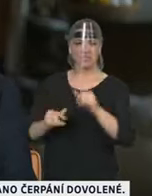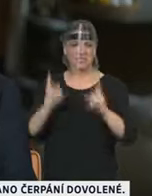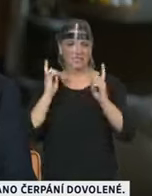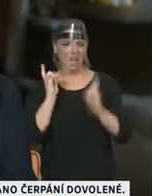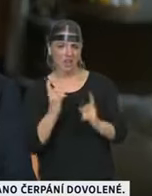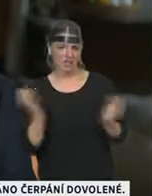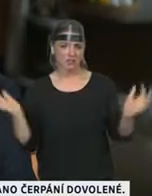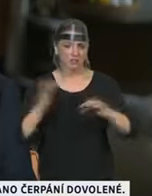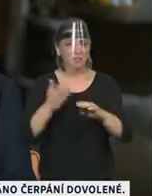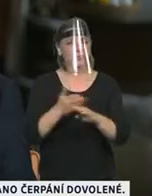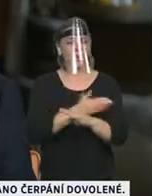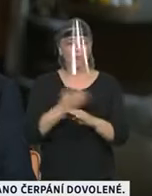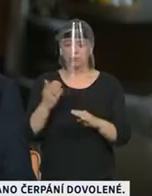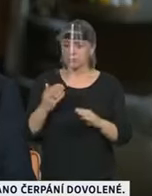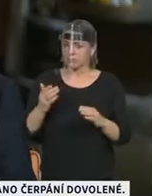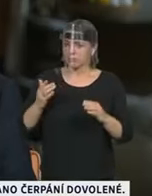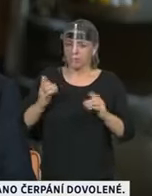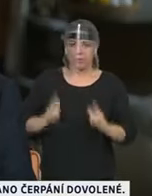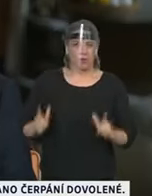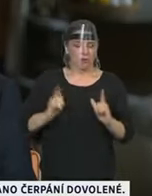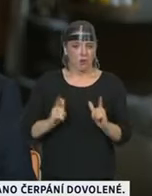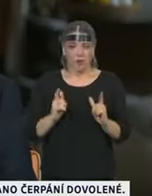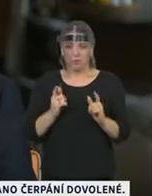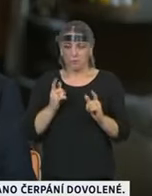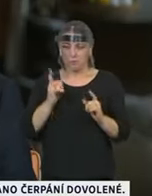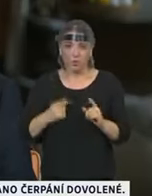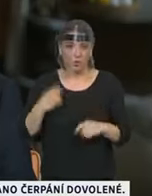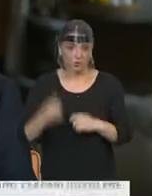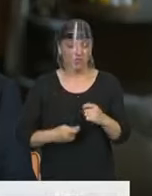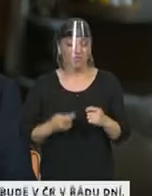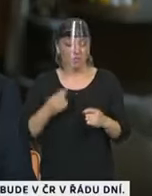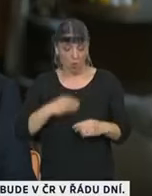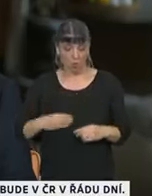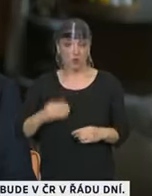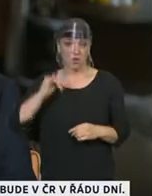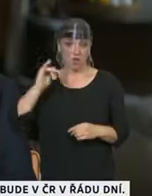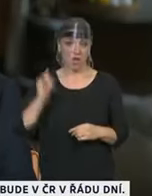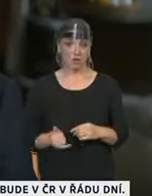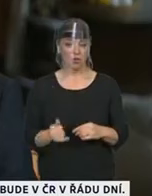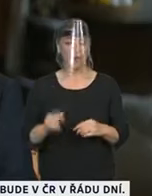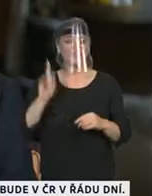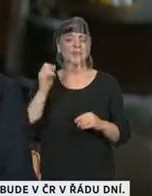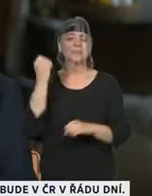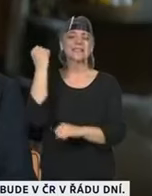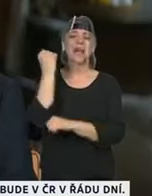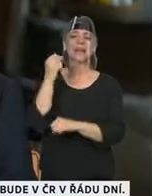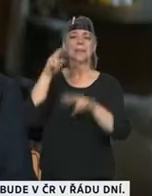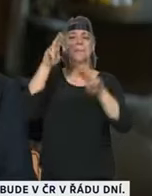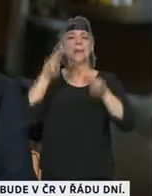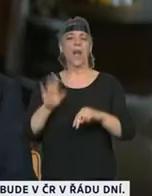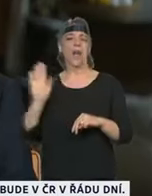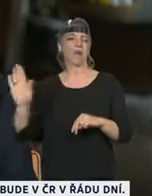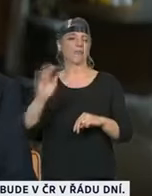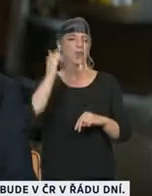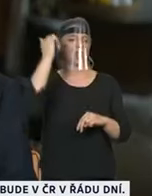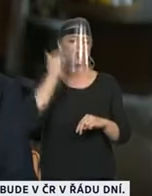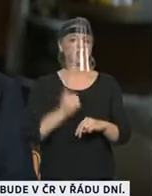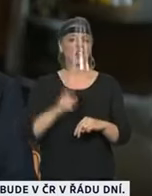Kvůli ochraně životu jsme byli nuceni sáhnout i na ta nejzákladnější práva. Práva všech